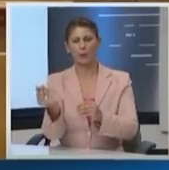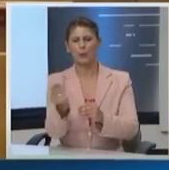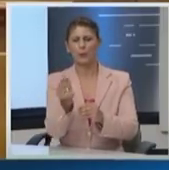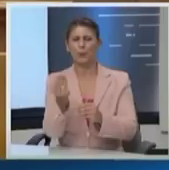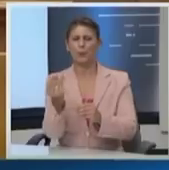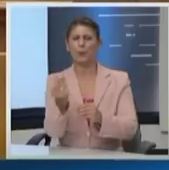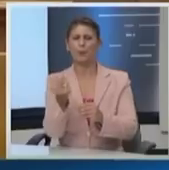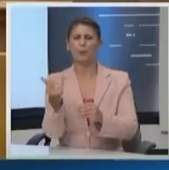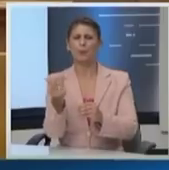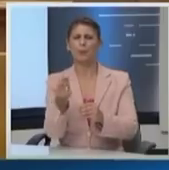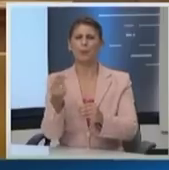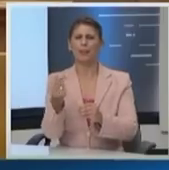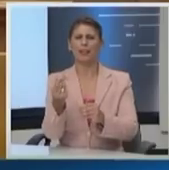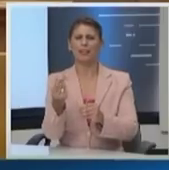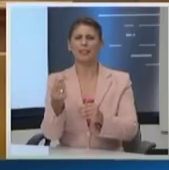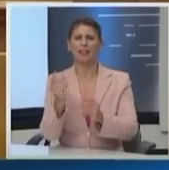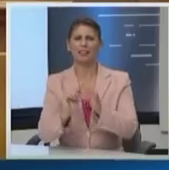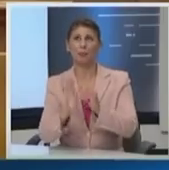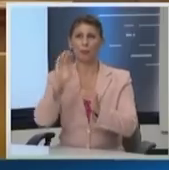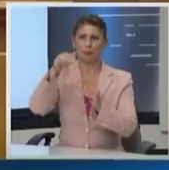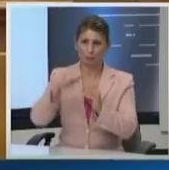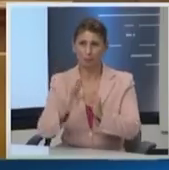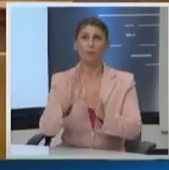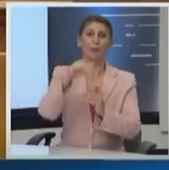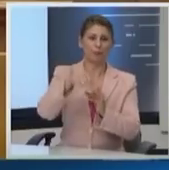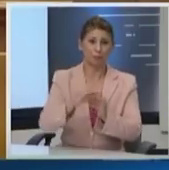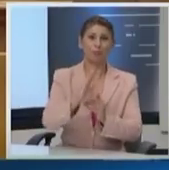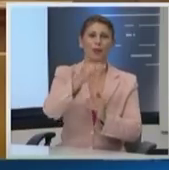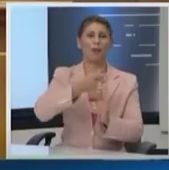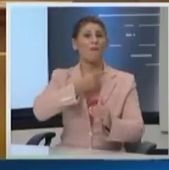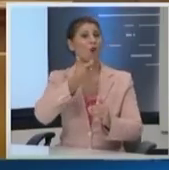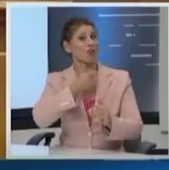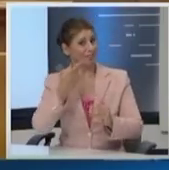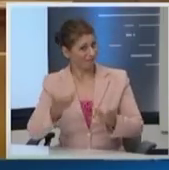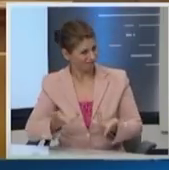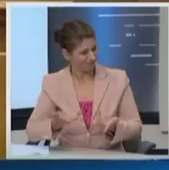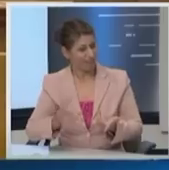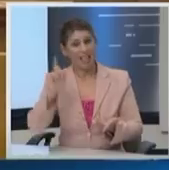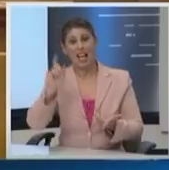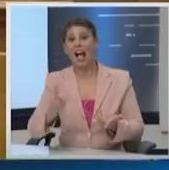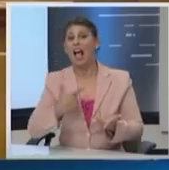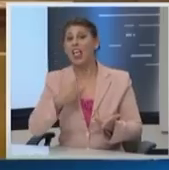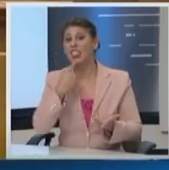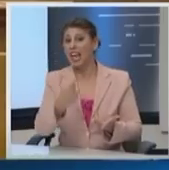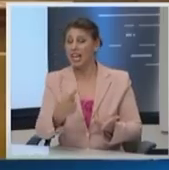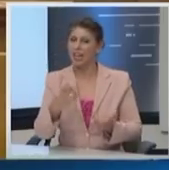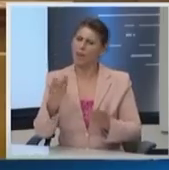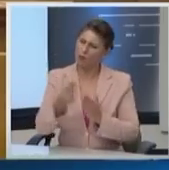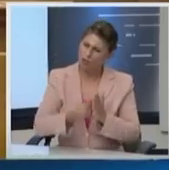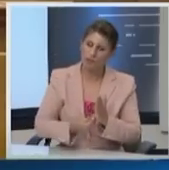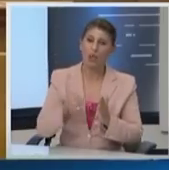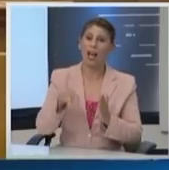περίτεχνες, από τα περίτεχνα αναβάσματα του τόνου της φωνής. Και βεβαίως θα έλεγα ότι πολλές φορές